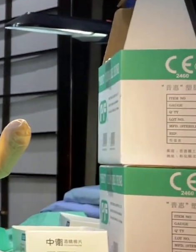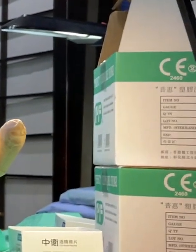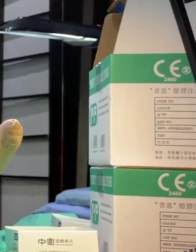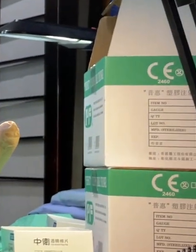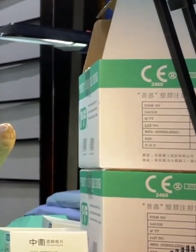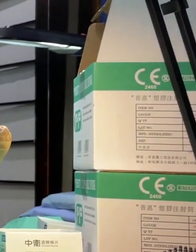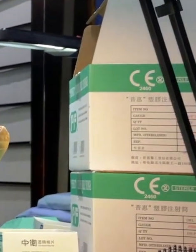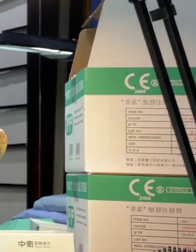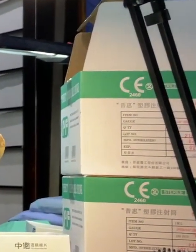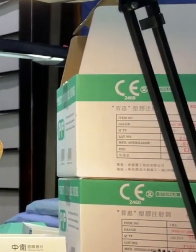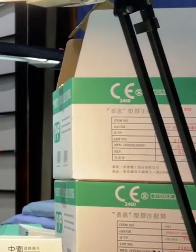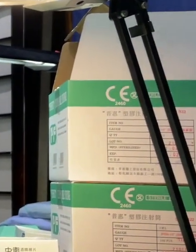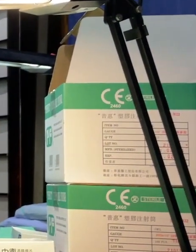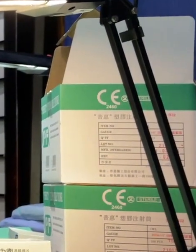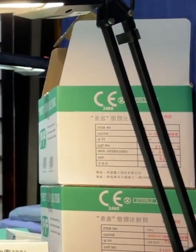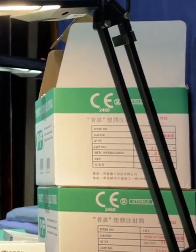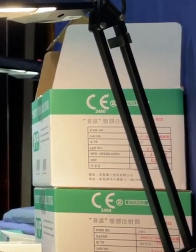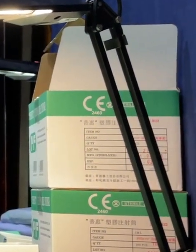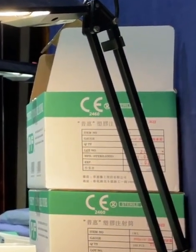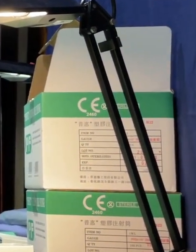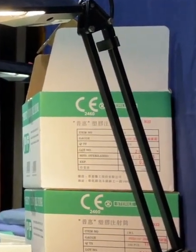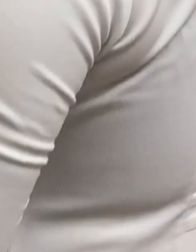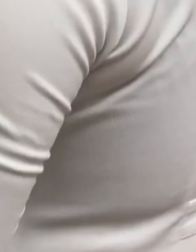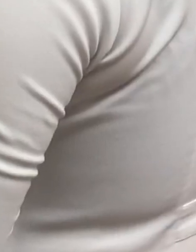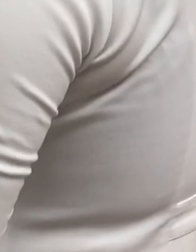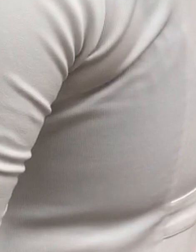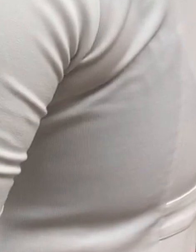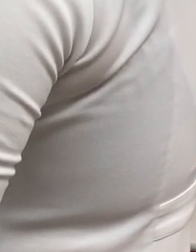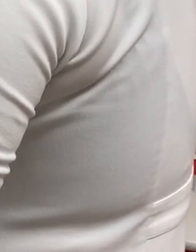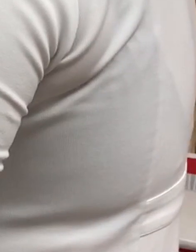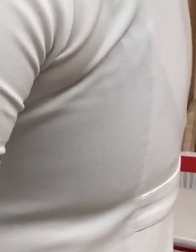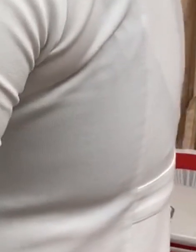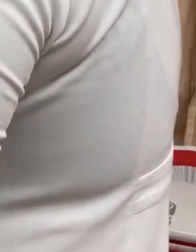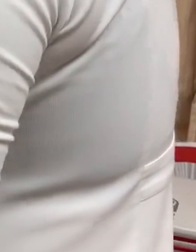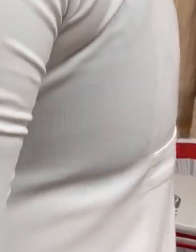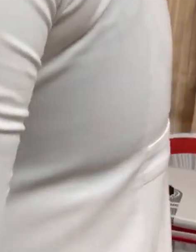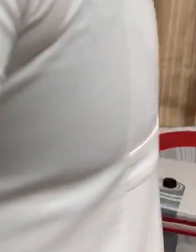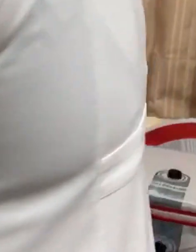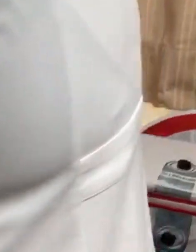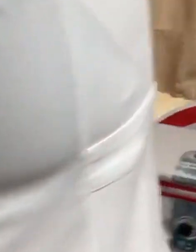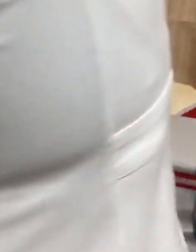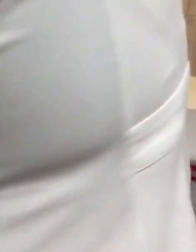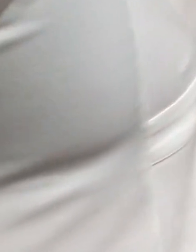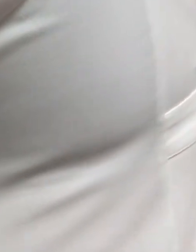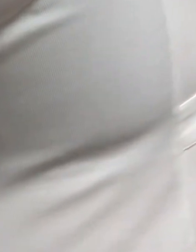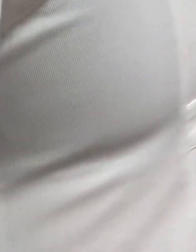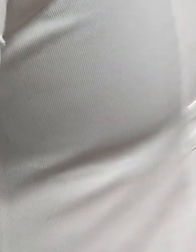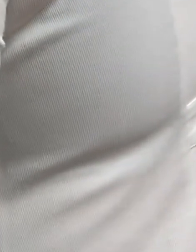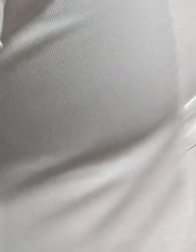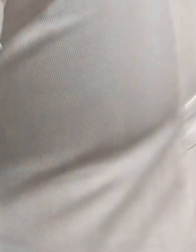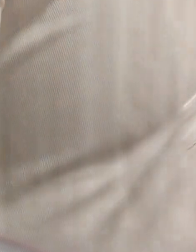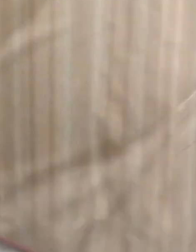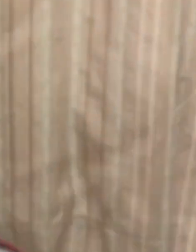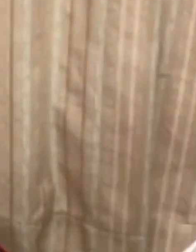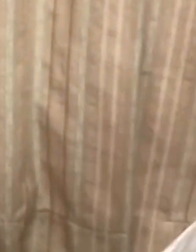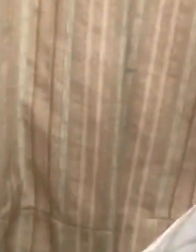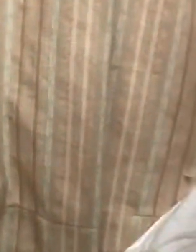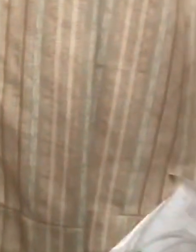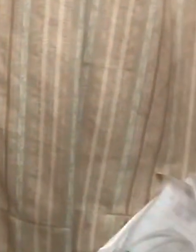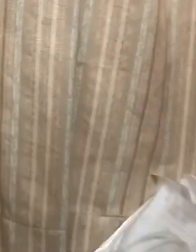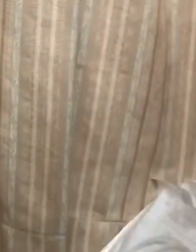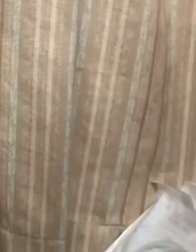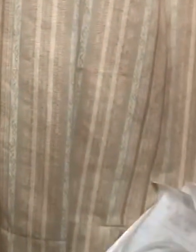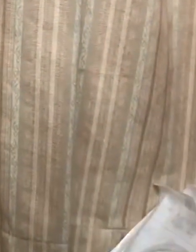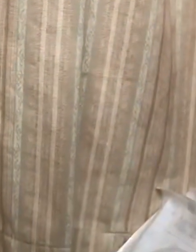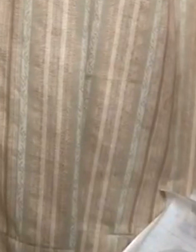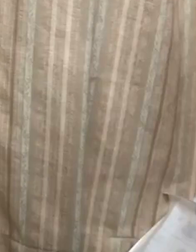的啊人员呢，在这个同意书上，那要注意注记说剩余剂量的